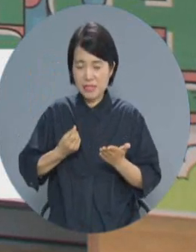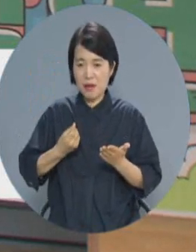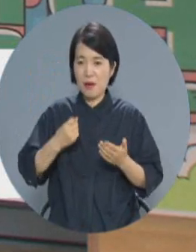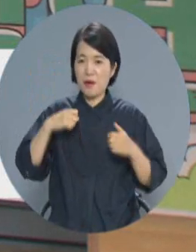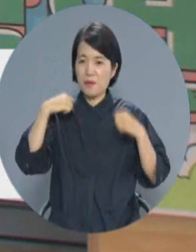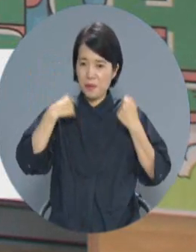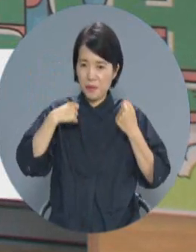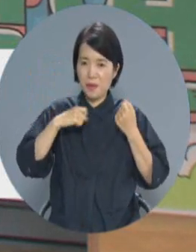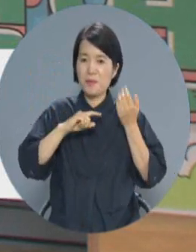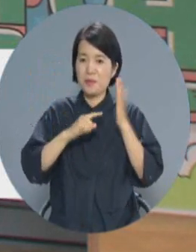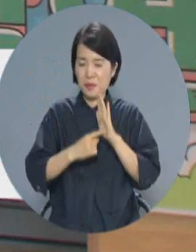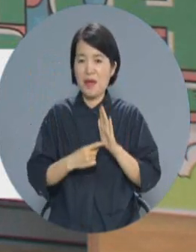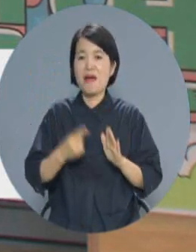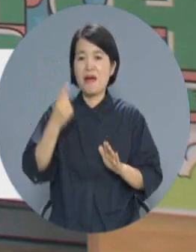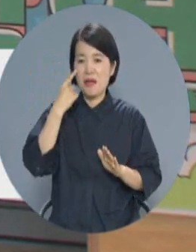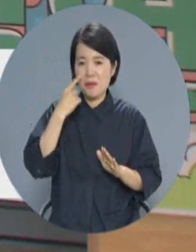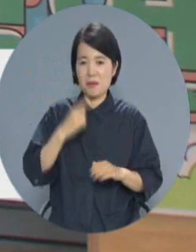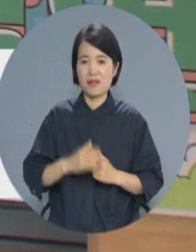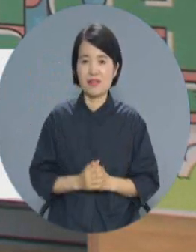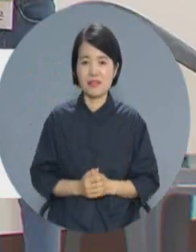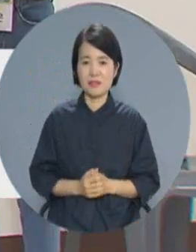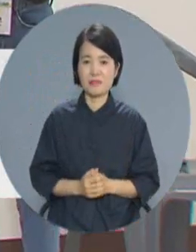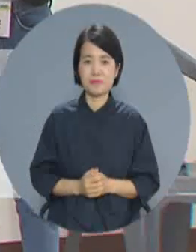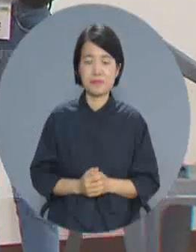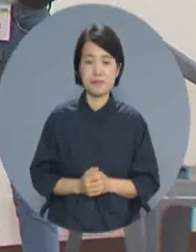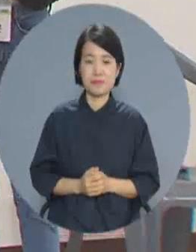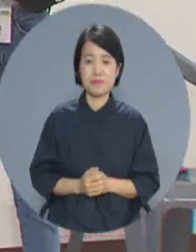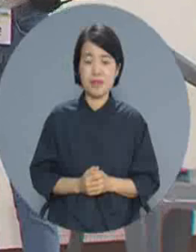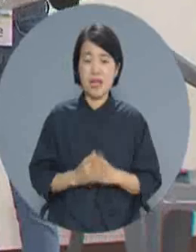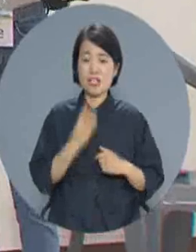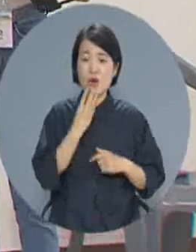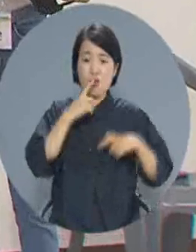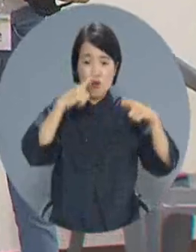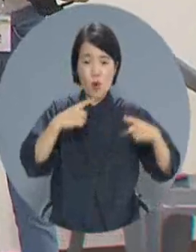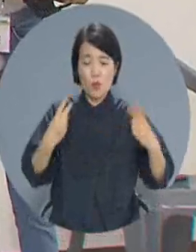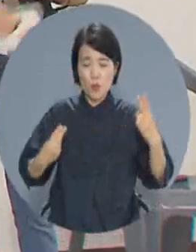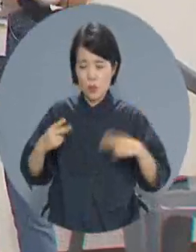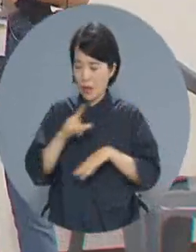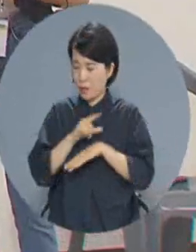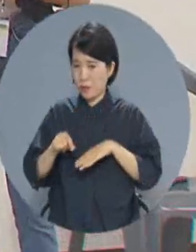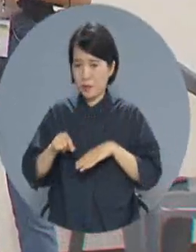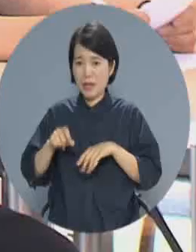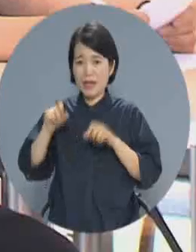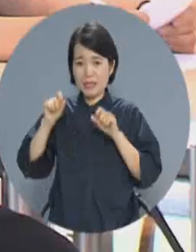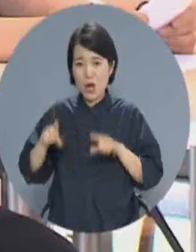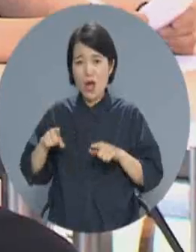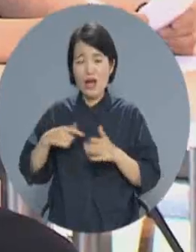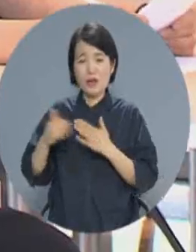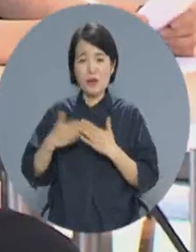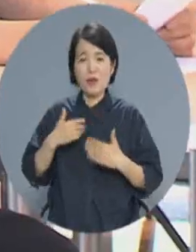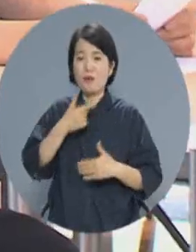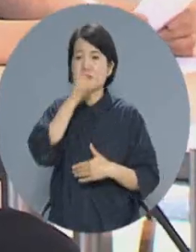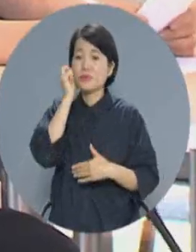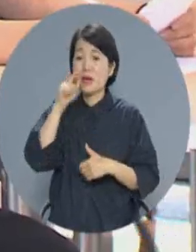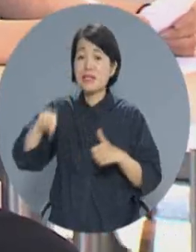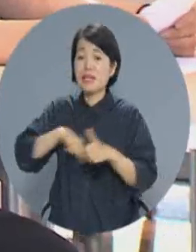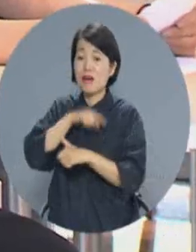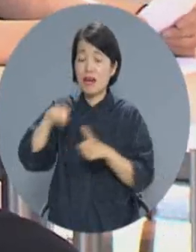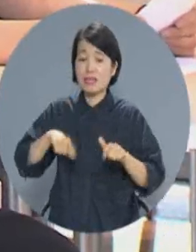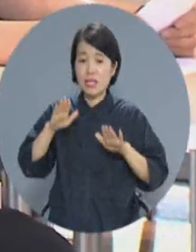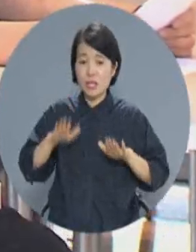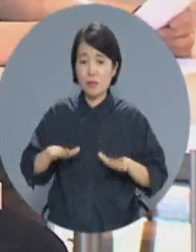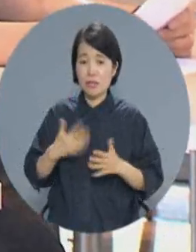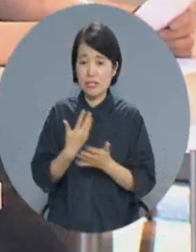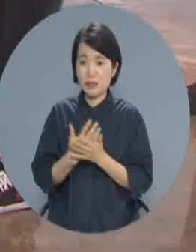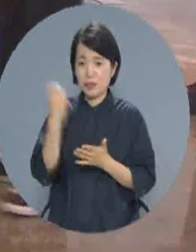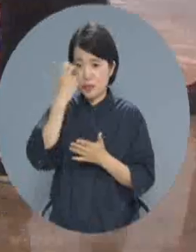그래서 자신들이 연출을 하는. 수도권보다 상대적으로 실무 경험을 쌓기 어려운 지역 사정에 이번에도